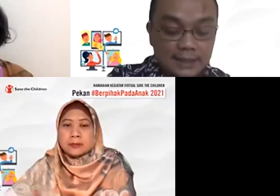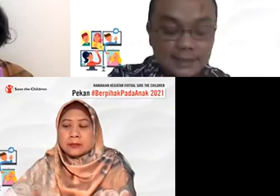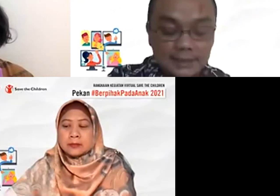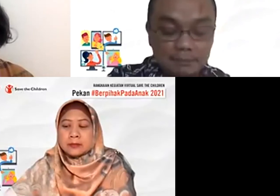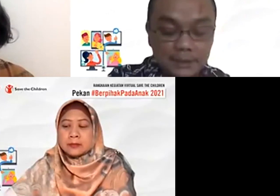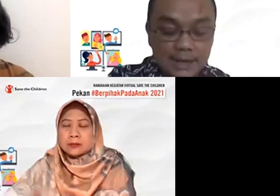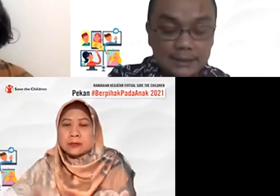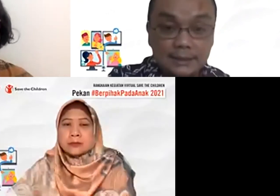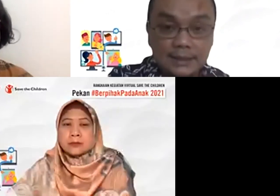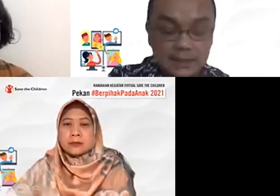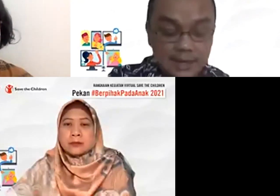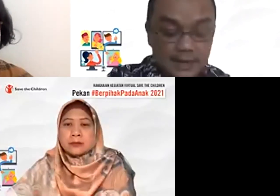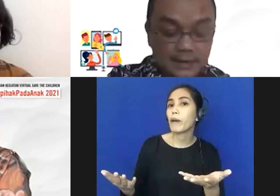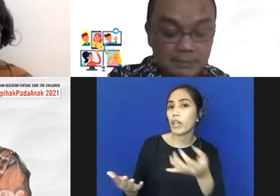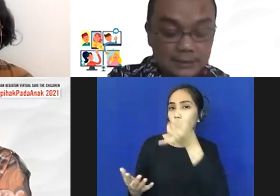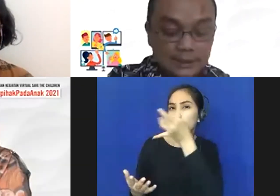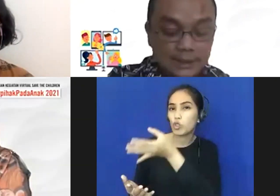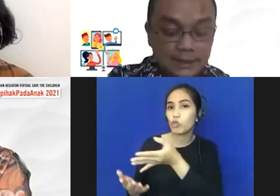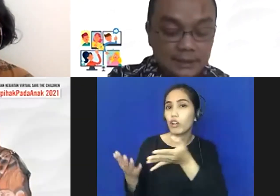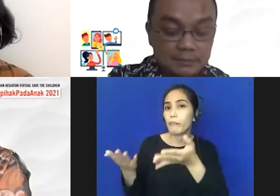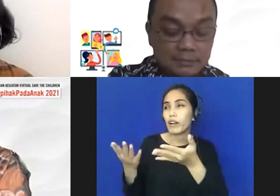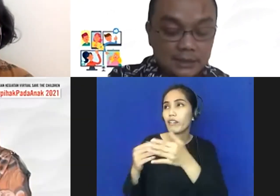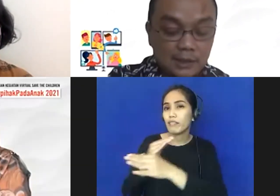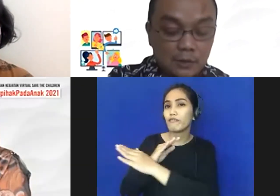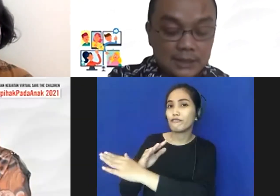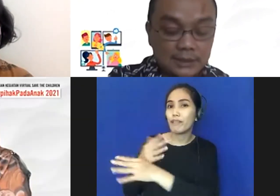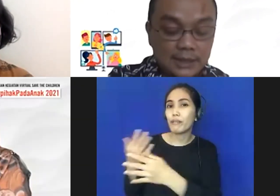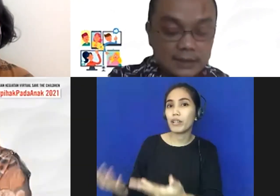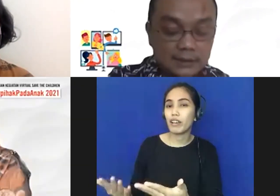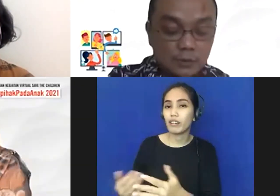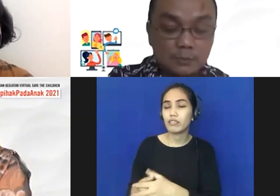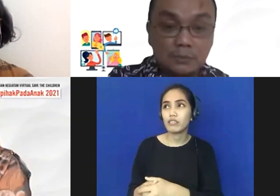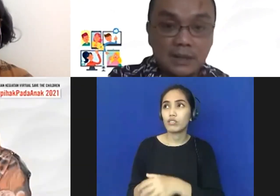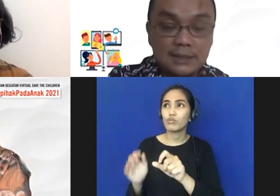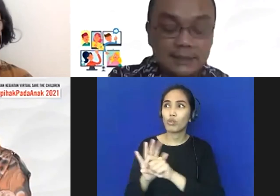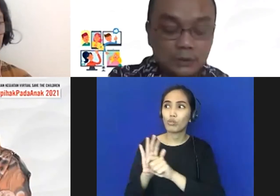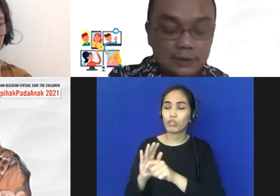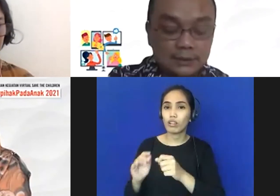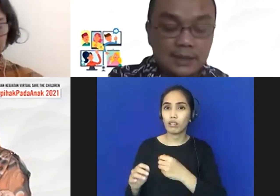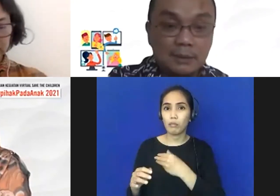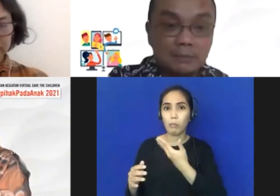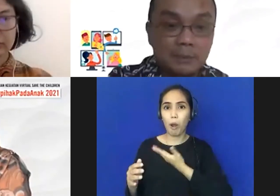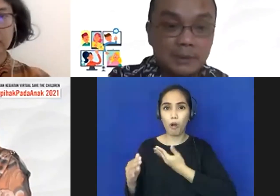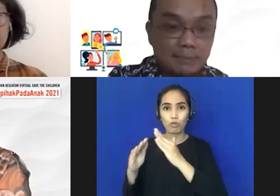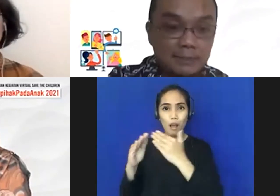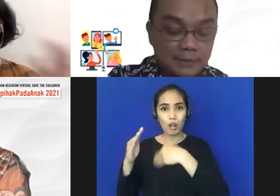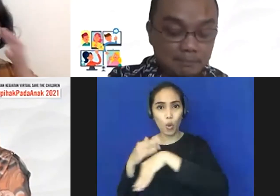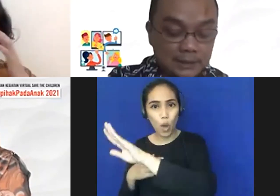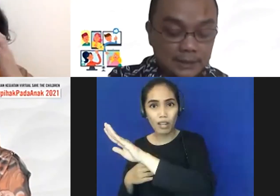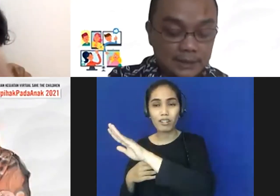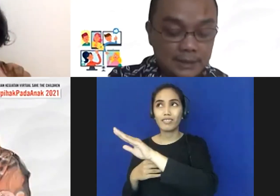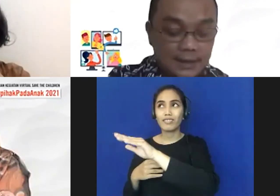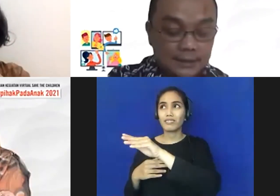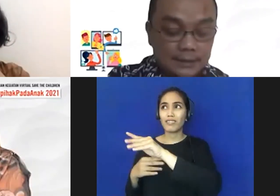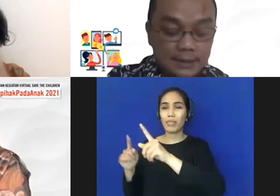kejenuhan yang terjadi pada anak kita akibat daring ini, bahkan kalau saat ini akan keluar pun merasa takut akibat PPKM level 4